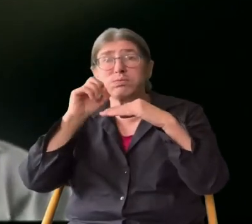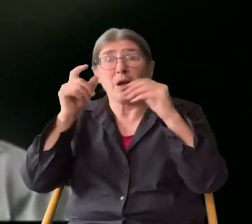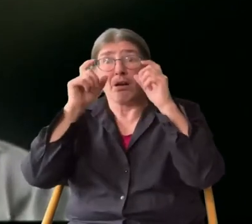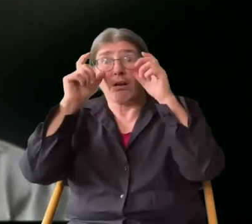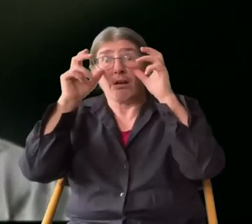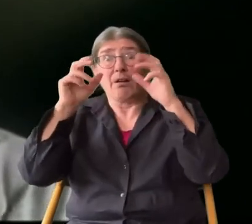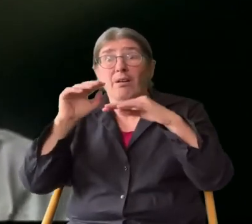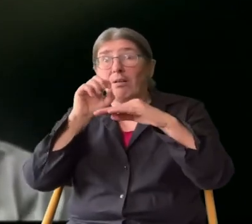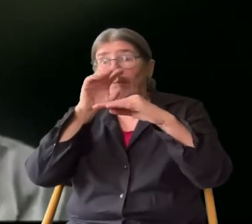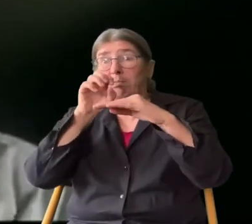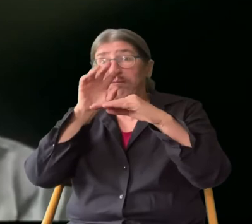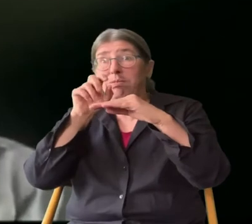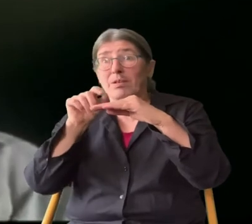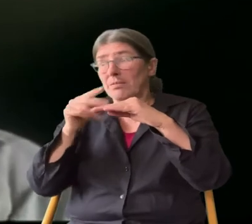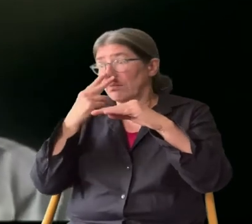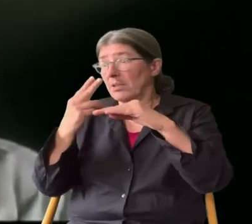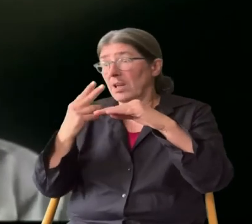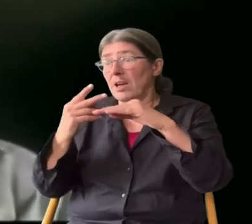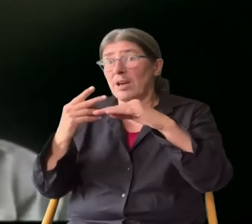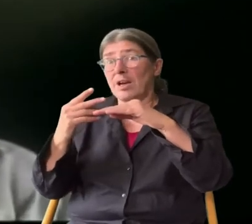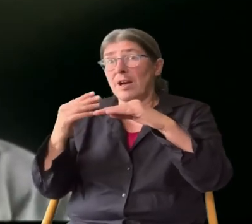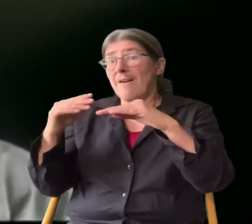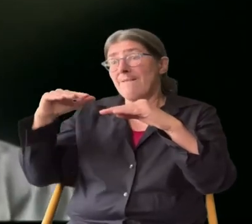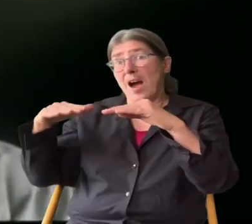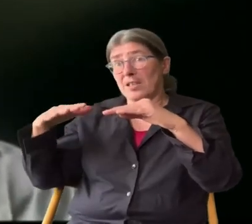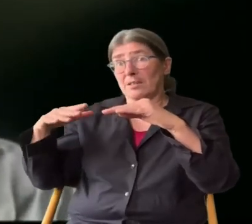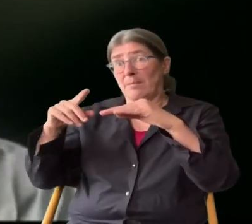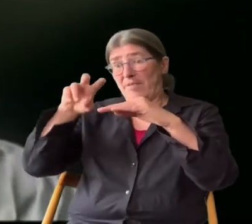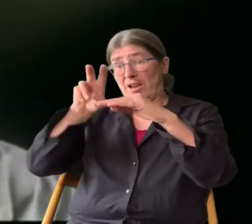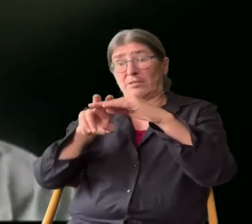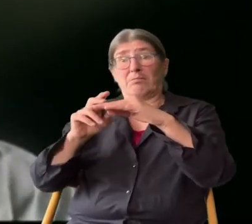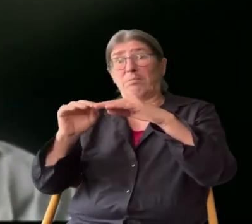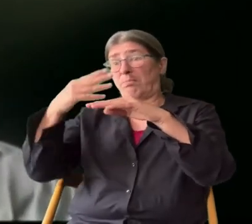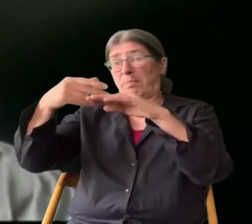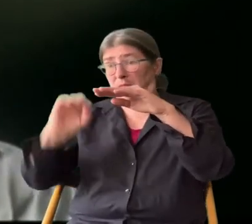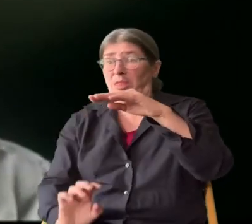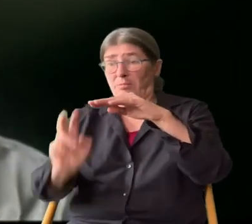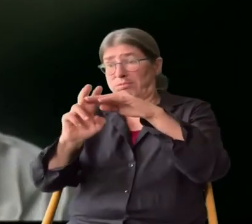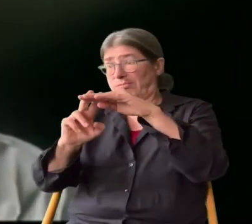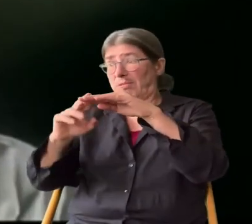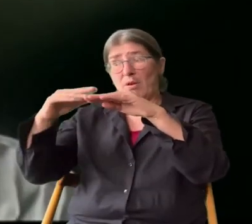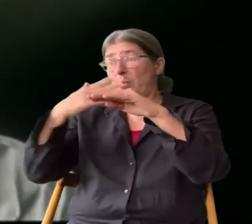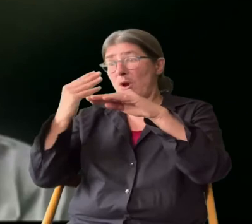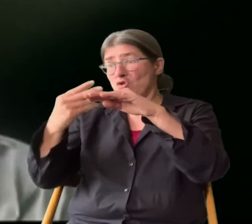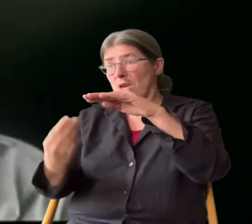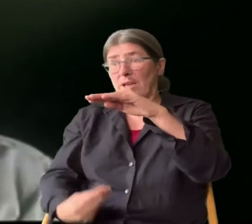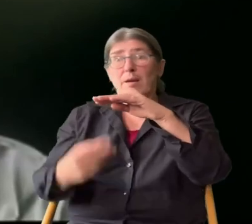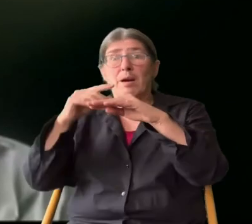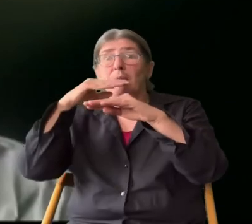Augen ganz ausgequollen. Und man sah ja, dass die so, der Wagen geht ja nicht gleich unter, nicht? Der schwimmt ja noch ein bisschen, nicht?